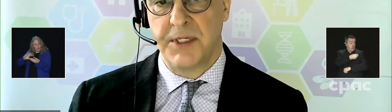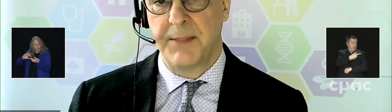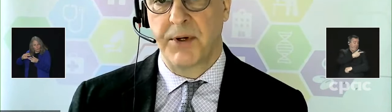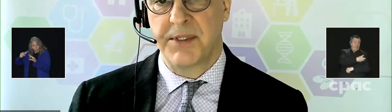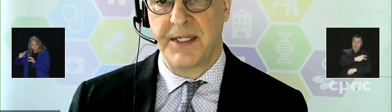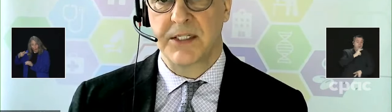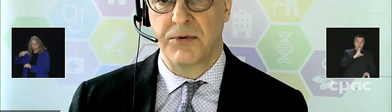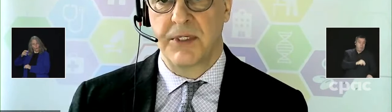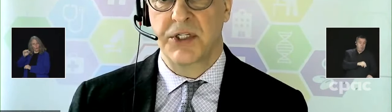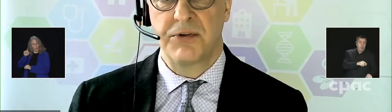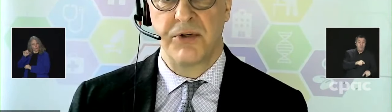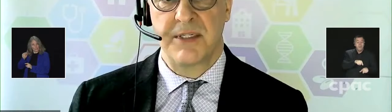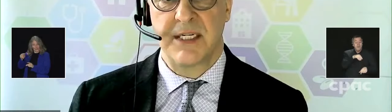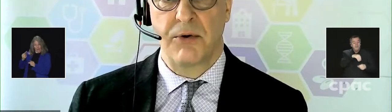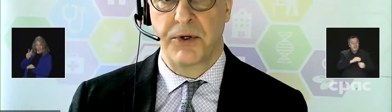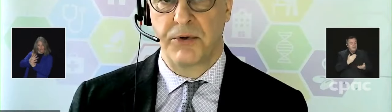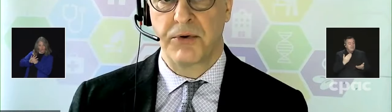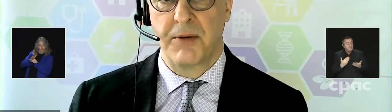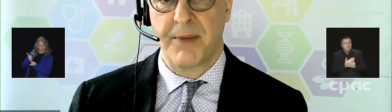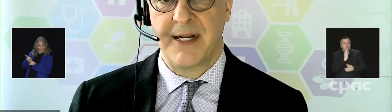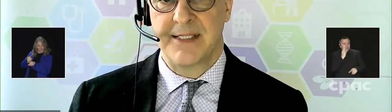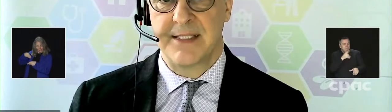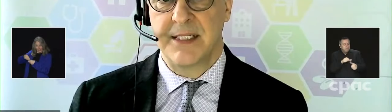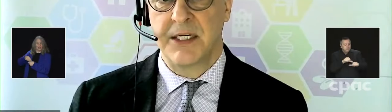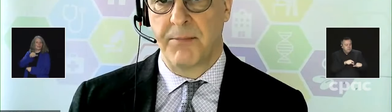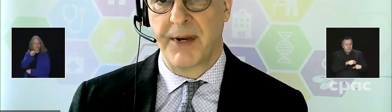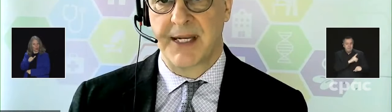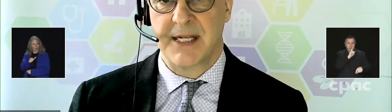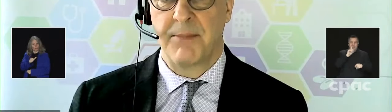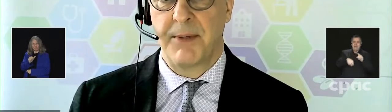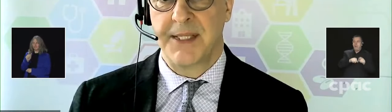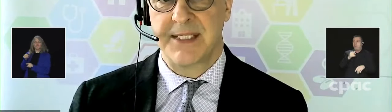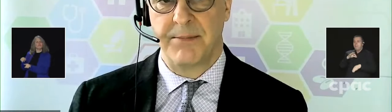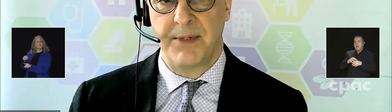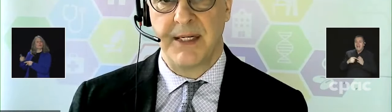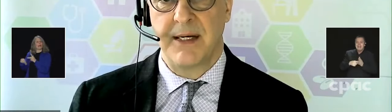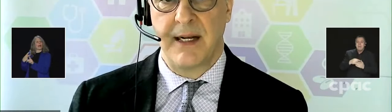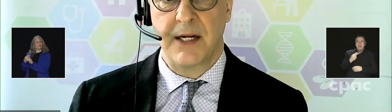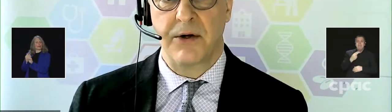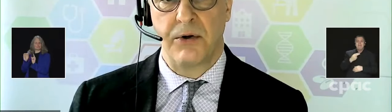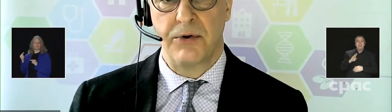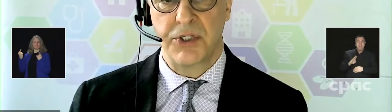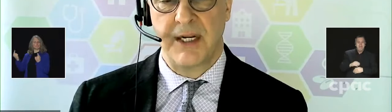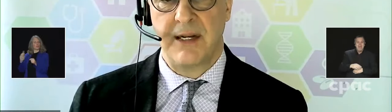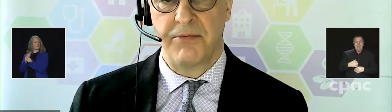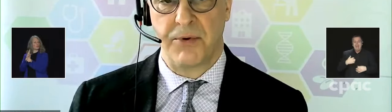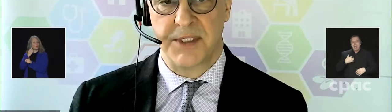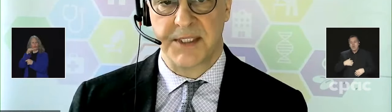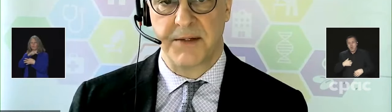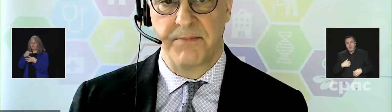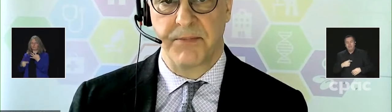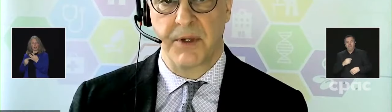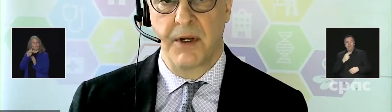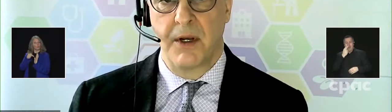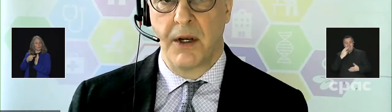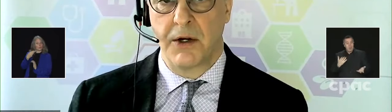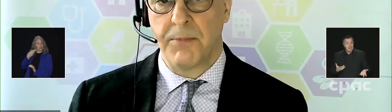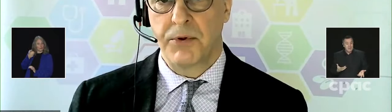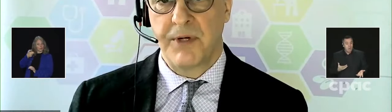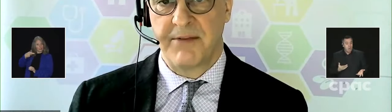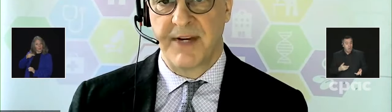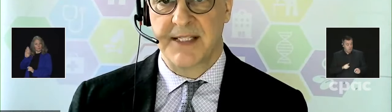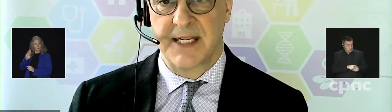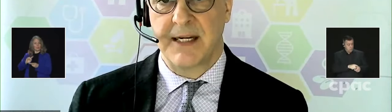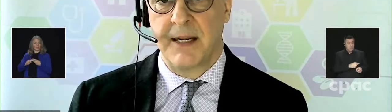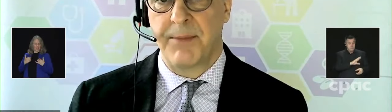à sous-unité protéique sont déjà utilisés contre d'autres maladies comme par exemple l'hépatite B, la coqueluche et l'influenza. Comme